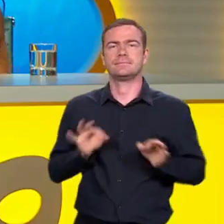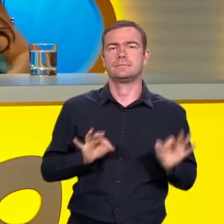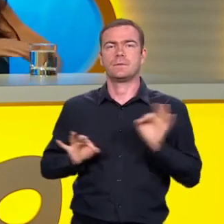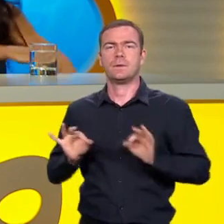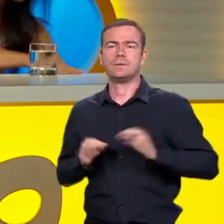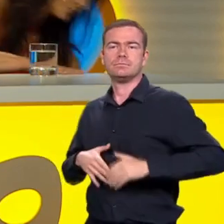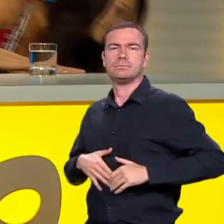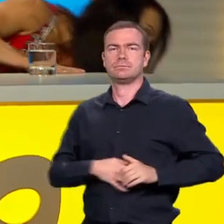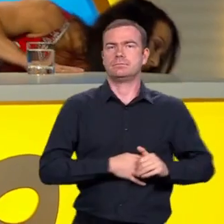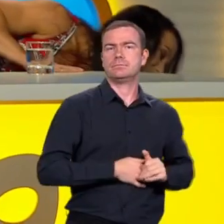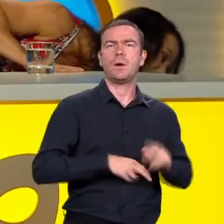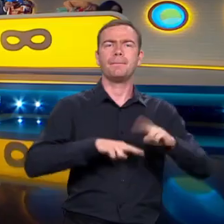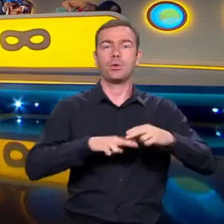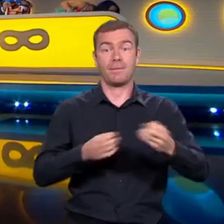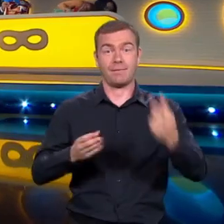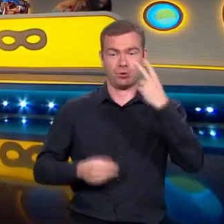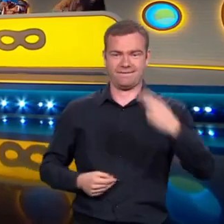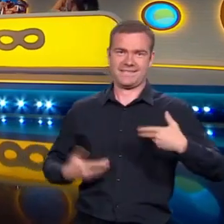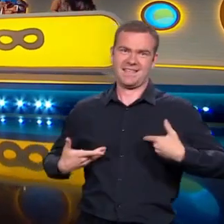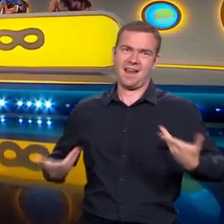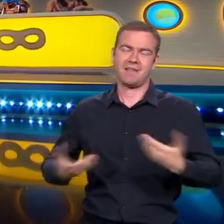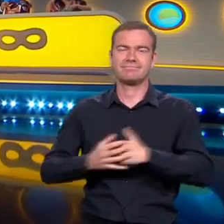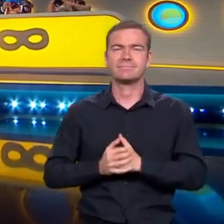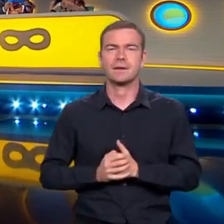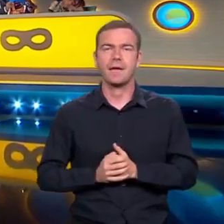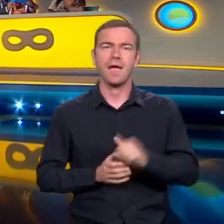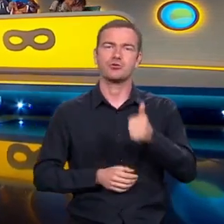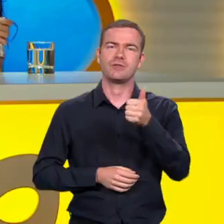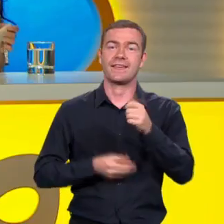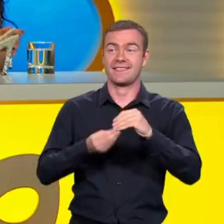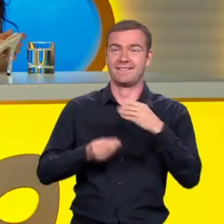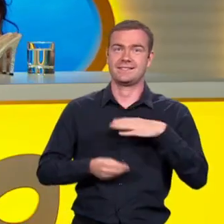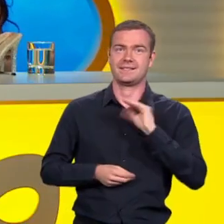aj topánky, lebo aj tie musia byť. Nádherné, a pozor, potom si vypýtam ešte jednu vec.